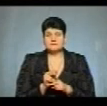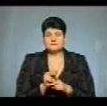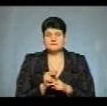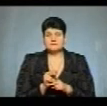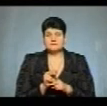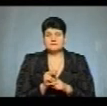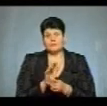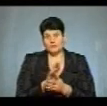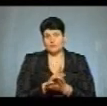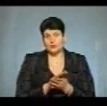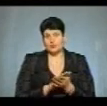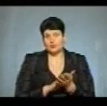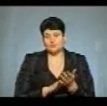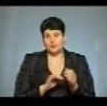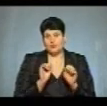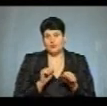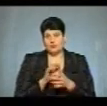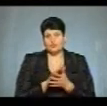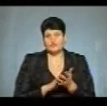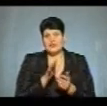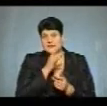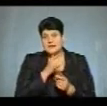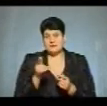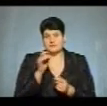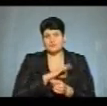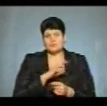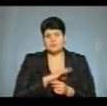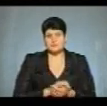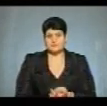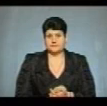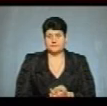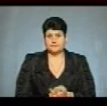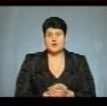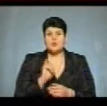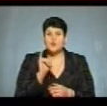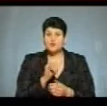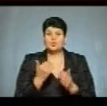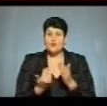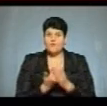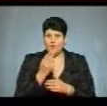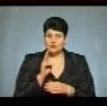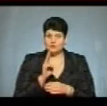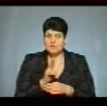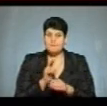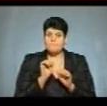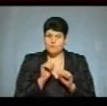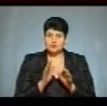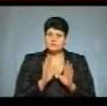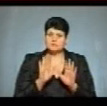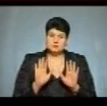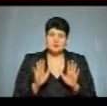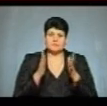і можна продовжувати термін експлуатації даного транспортного засобу. А у новому тролейбусі могло б